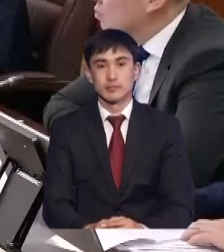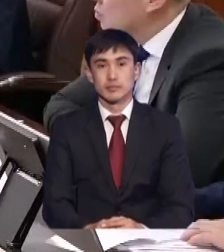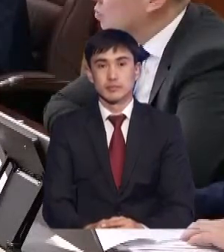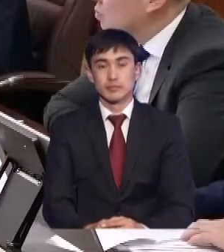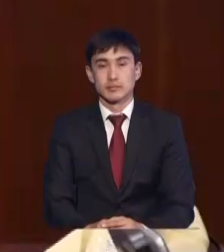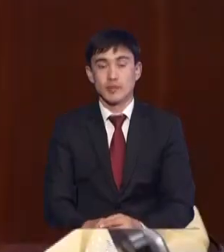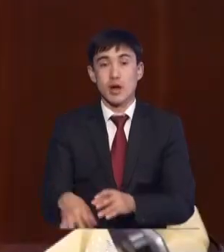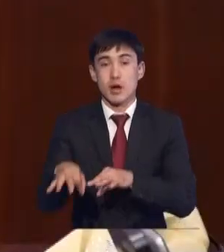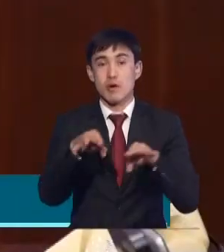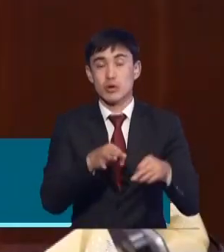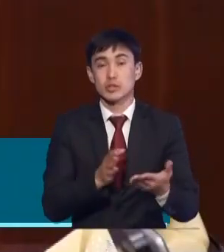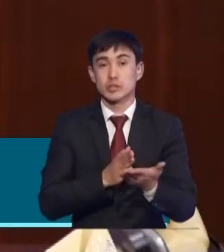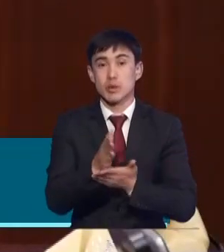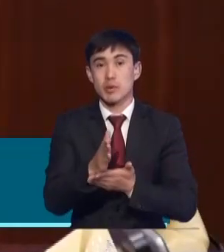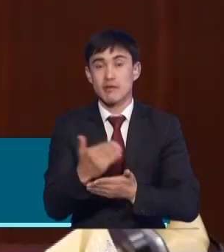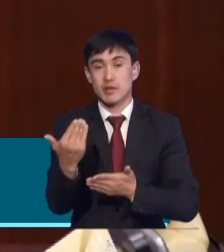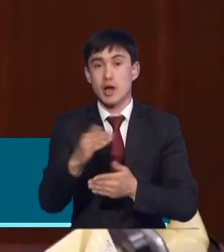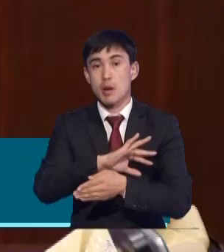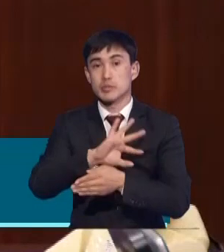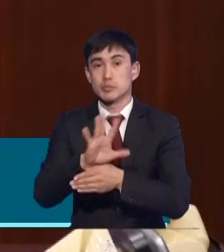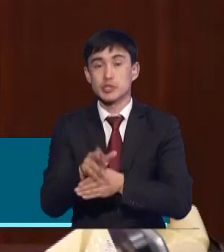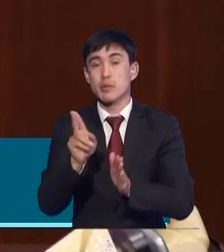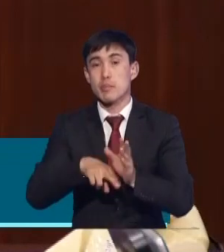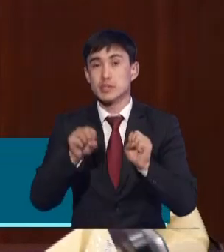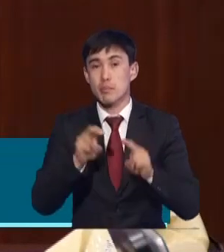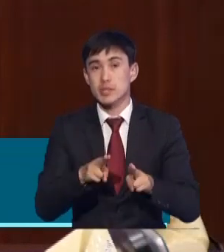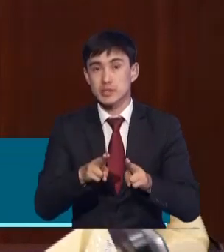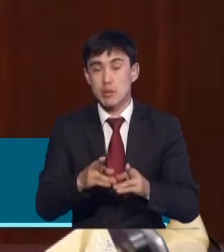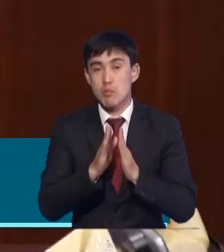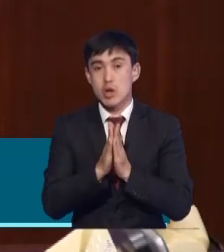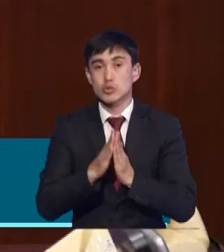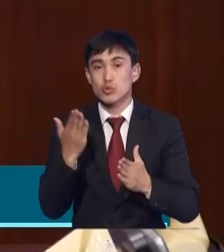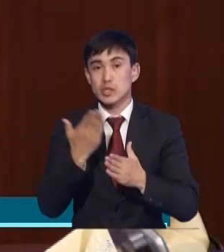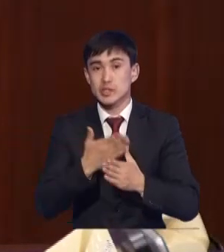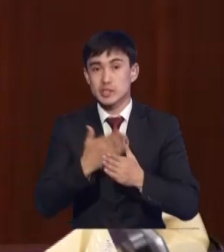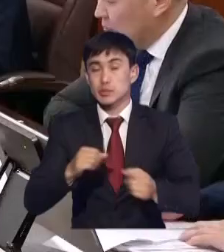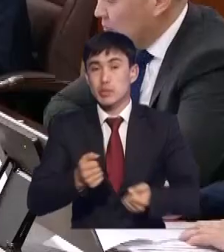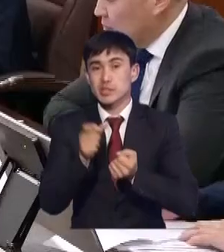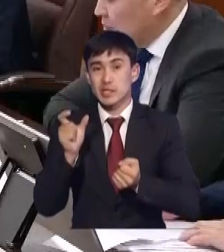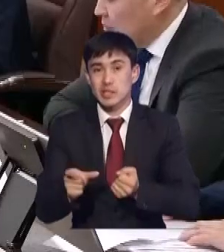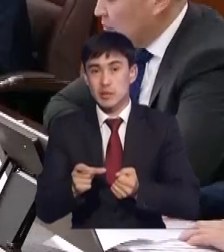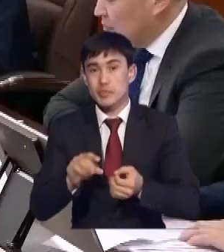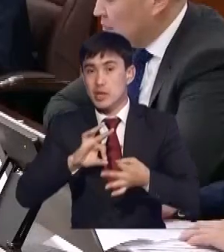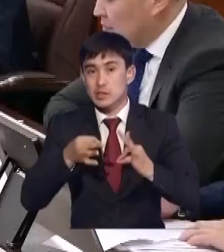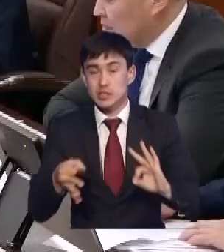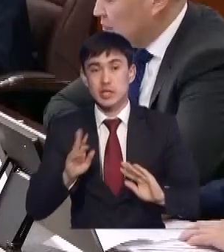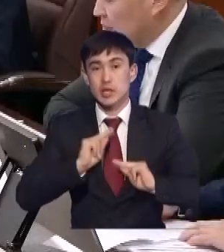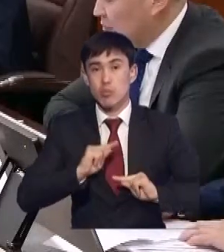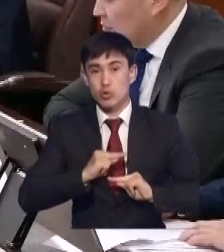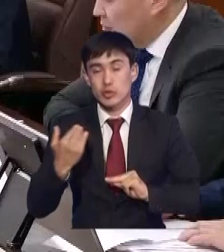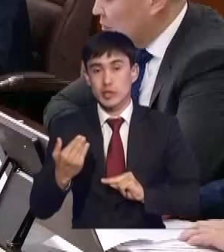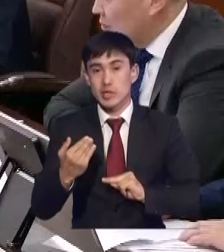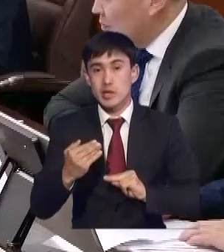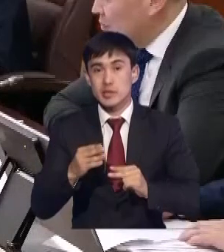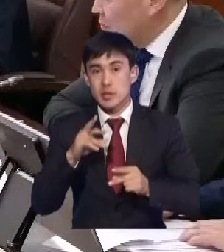эваку ситуация направлена именно на обеспечение безопасности прошу оказывать Содействие спасателям не осложнять их работу и тем